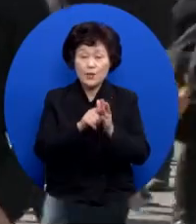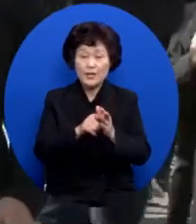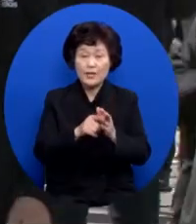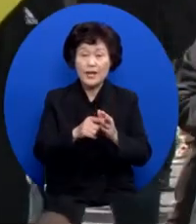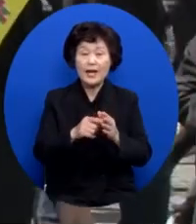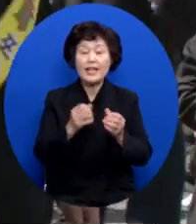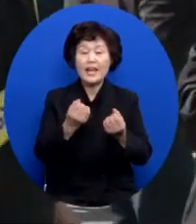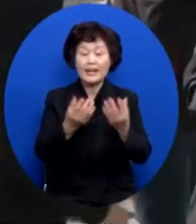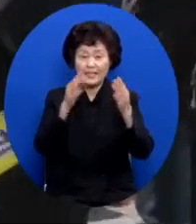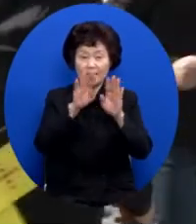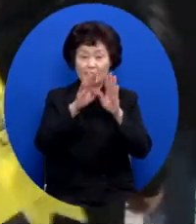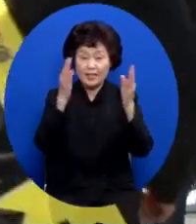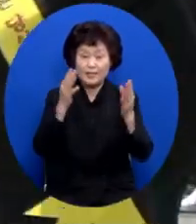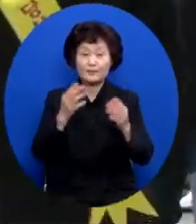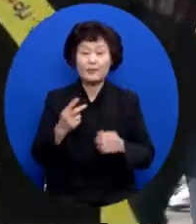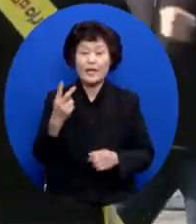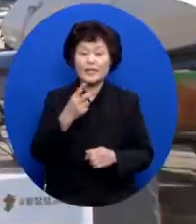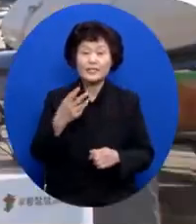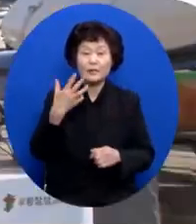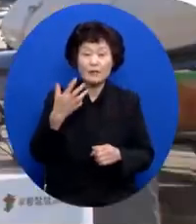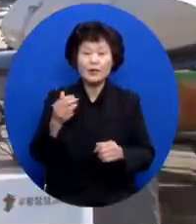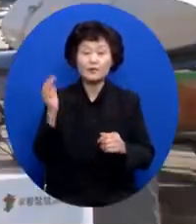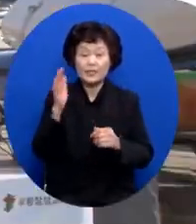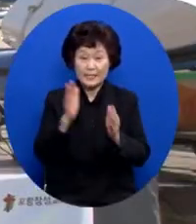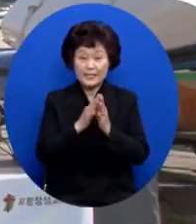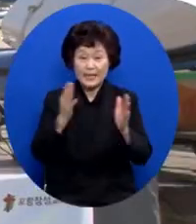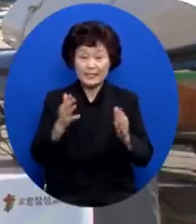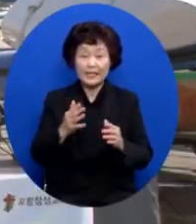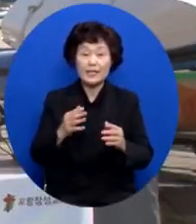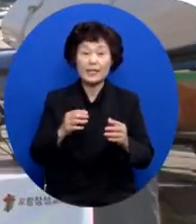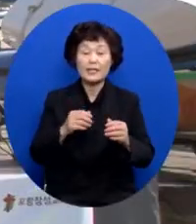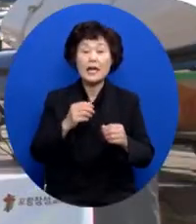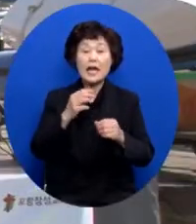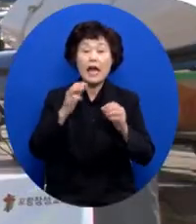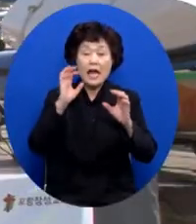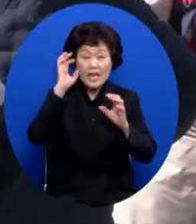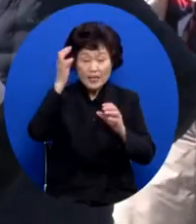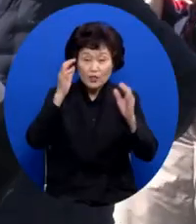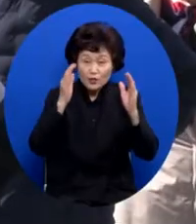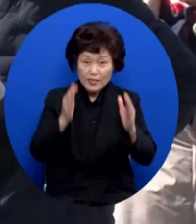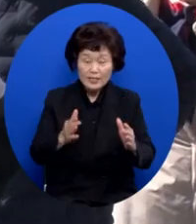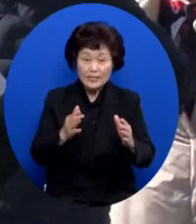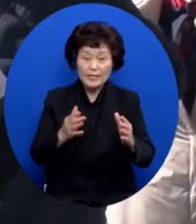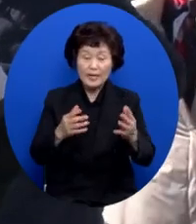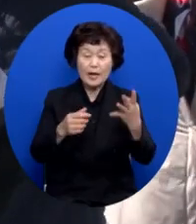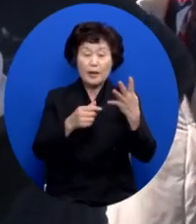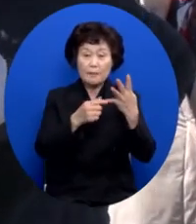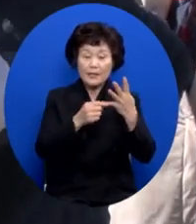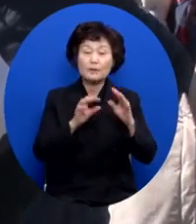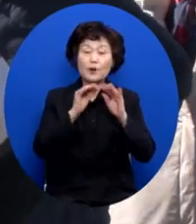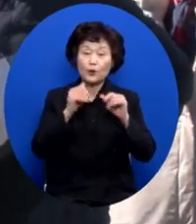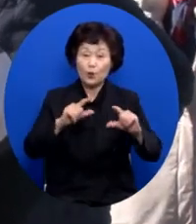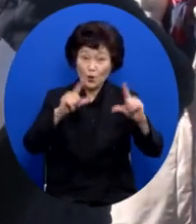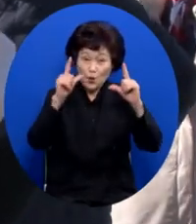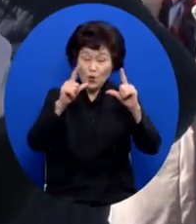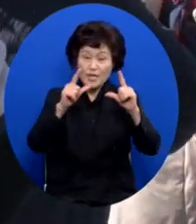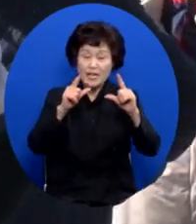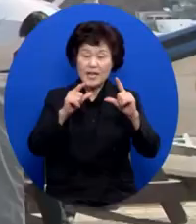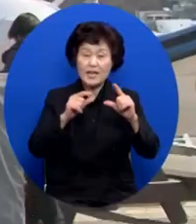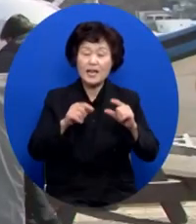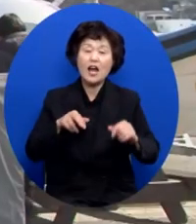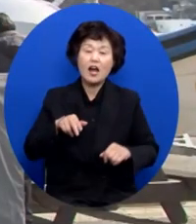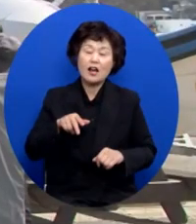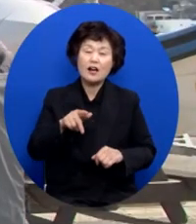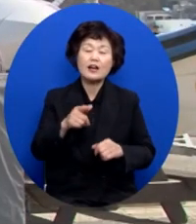2018년부터 시작된 걷기 대회는 매년 사순절 마지막 토요일마다 진행되고 있으며 올해는 영일대 누각 앞에서 출발해